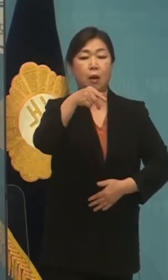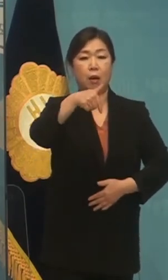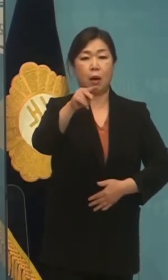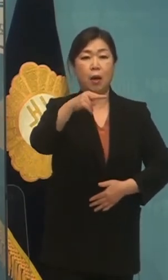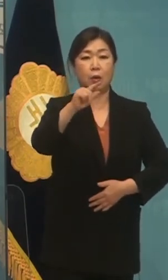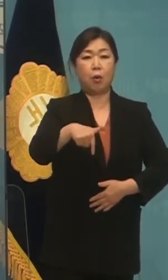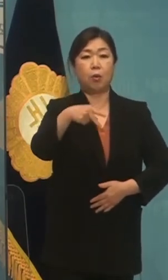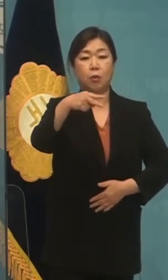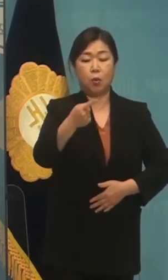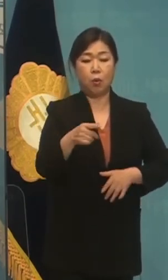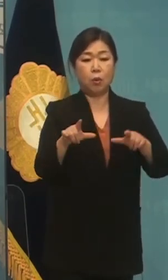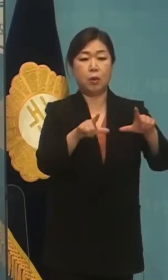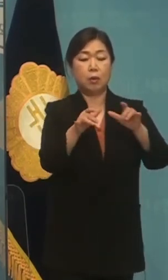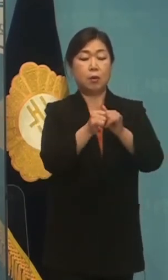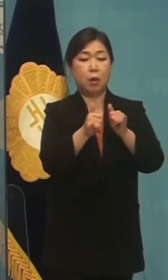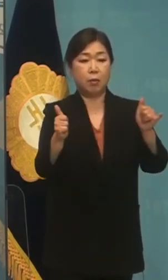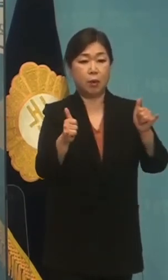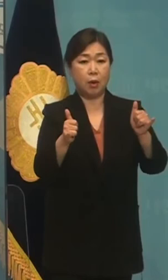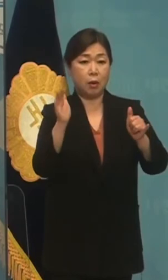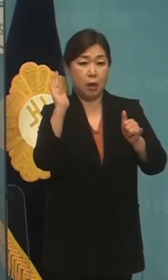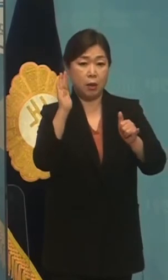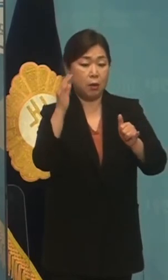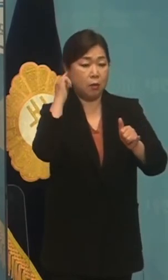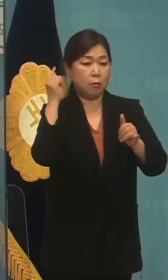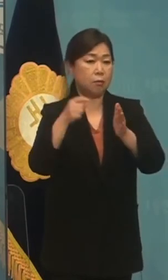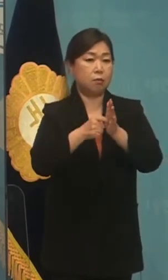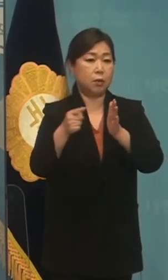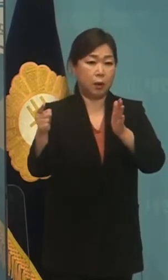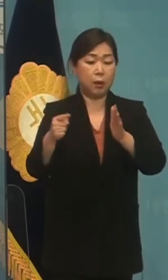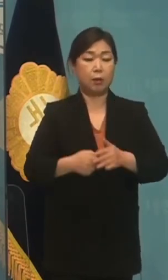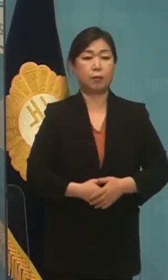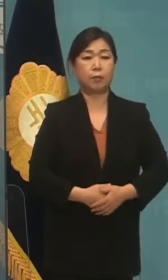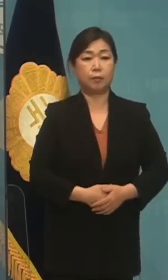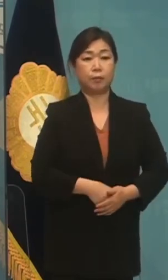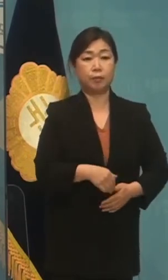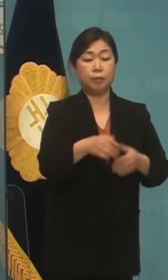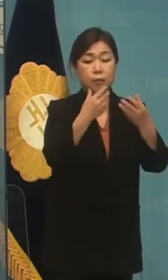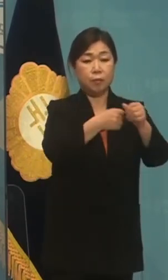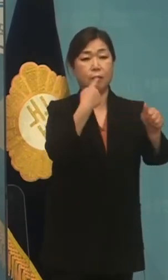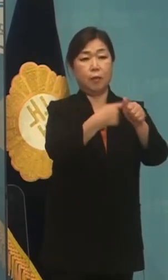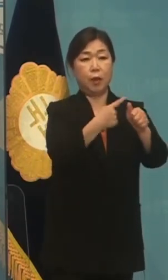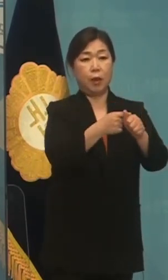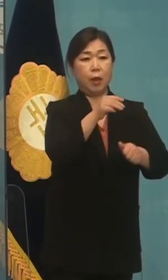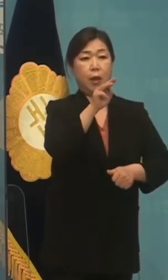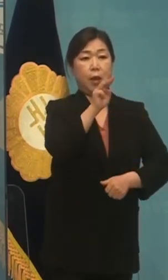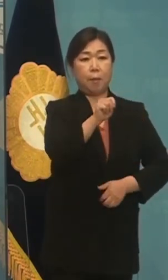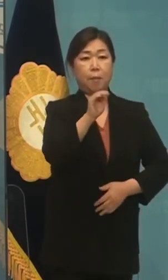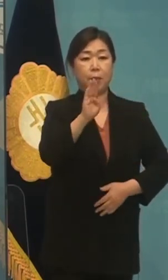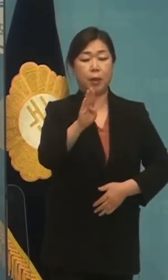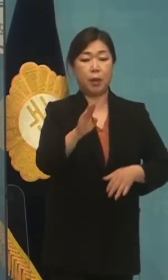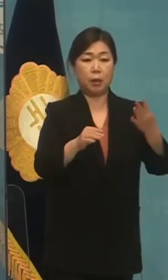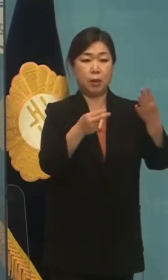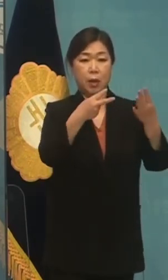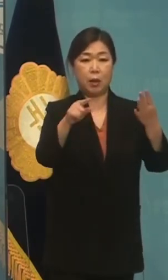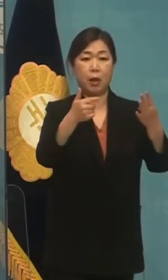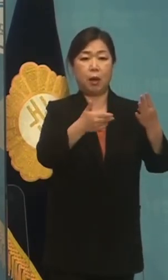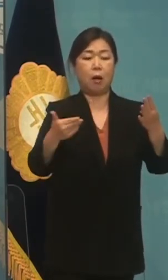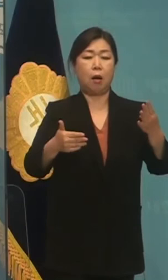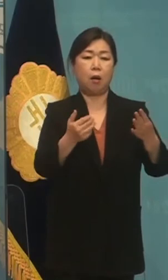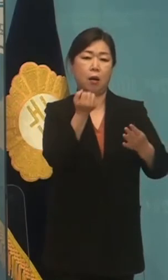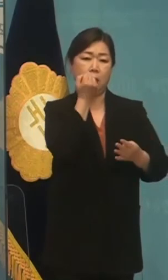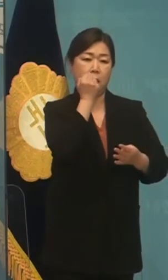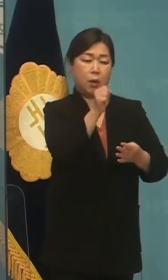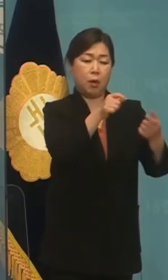여론마저 패싱하고 있습니다. 그렇게 비판하던 MB 4대강과 판박이가 되어가고